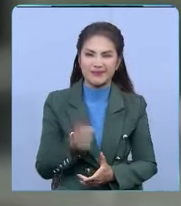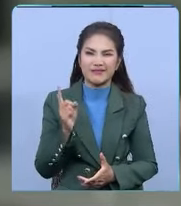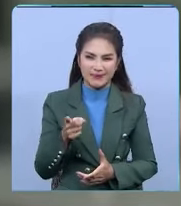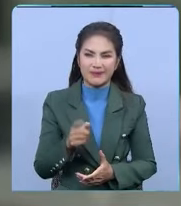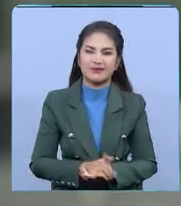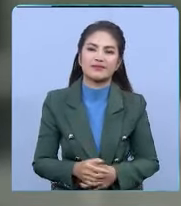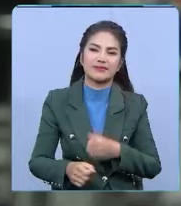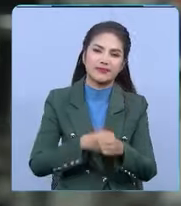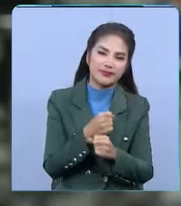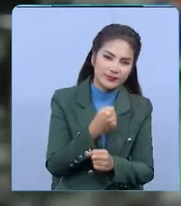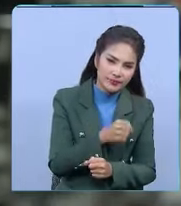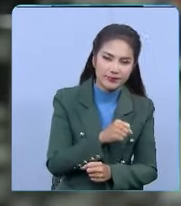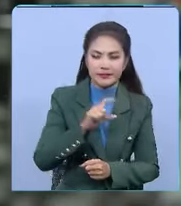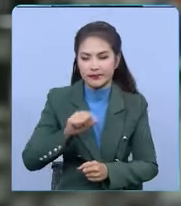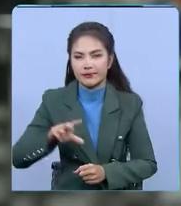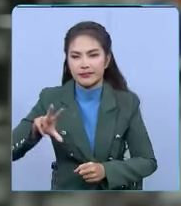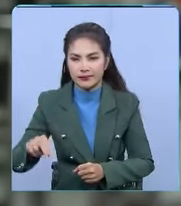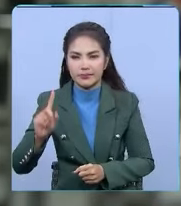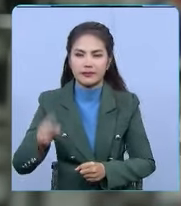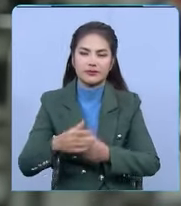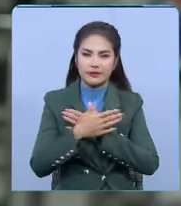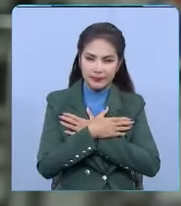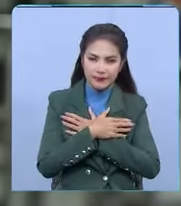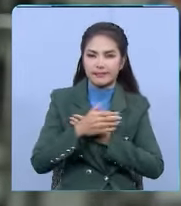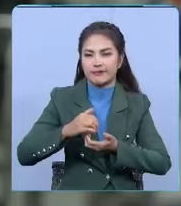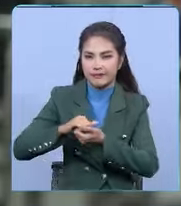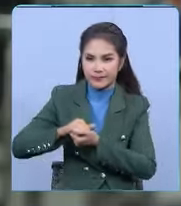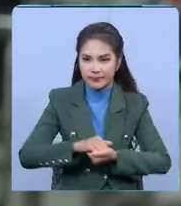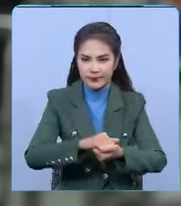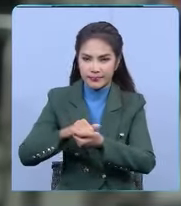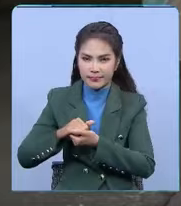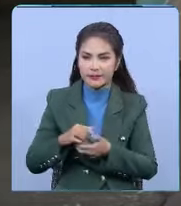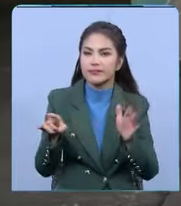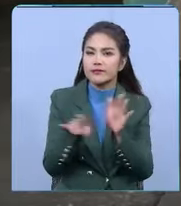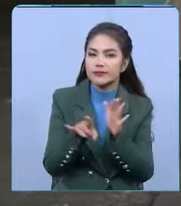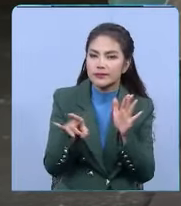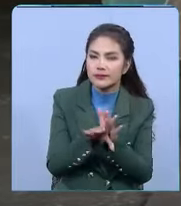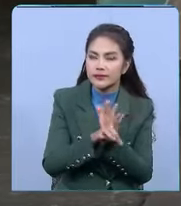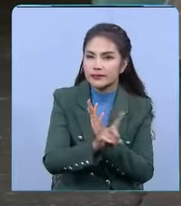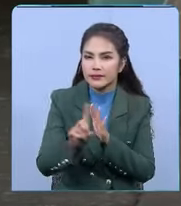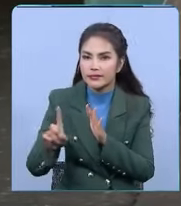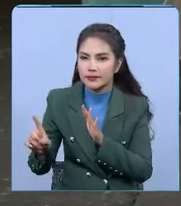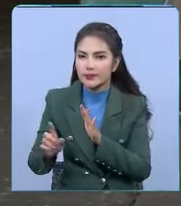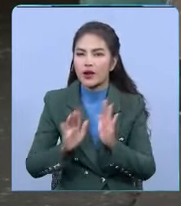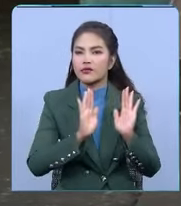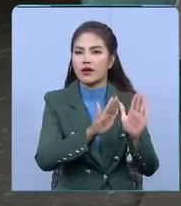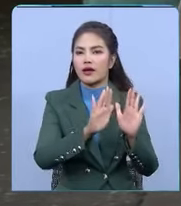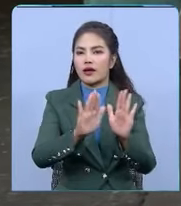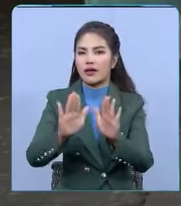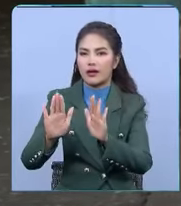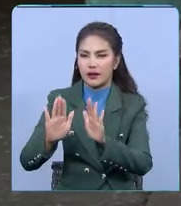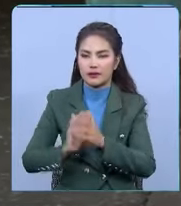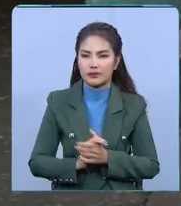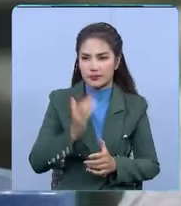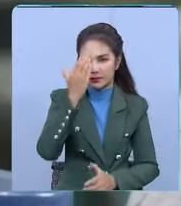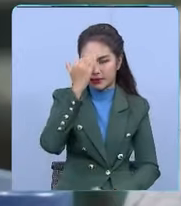20ปี30ปีก็แล้วแต่ต้องรักกันก่อน ครับ สุดท้ายนี้ครับผมอยากให้ลุงป้อมฝากนิดนึงครับว่าทำ